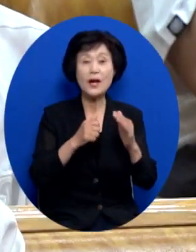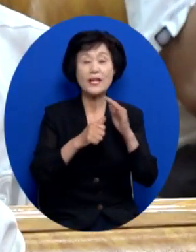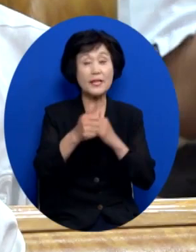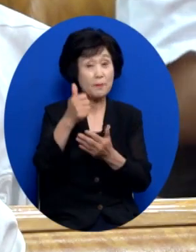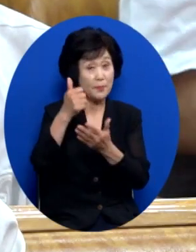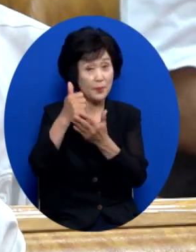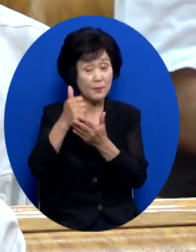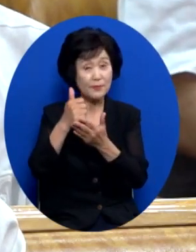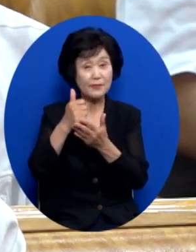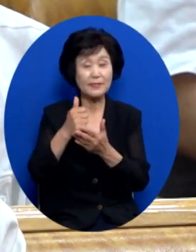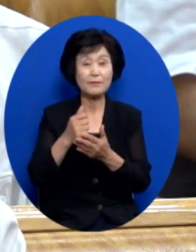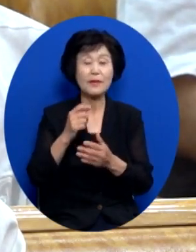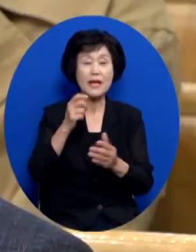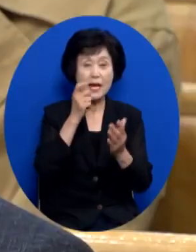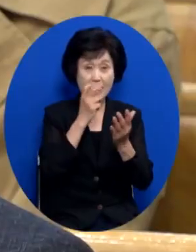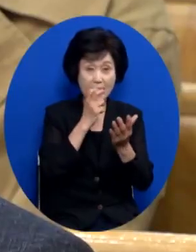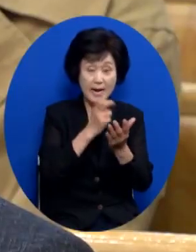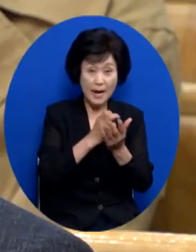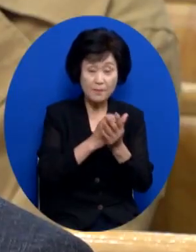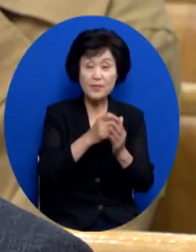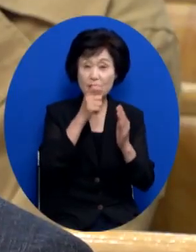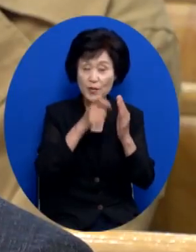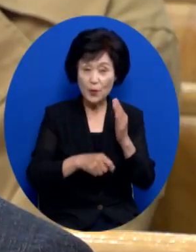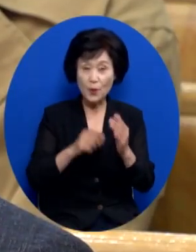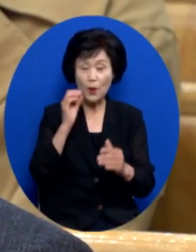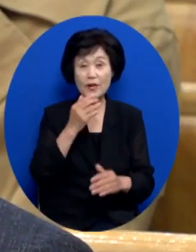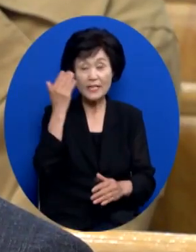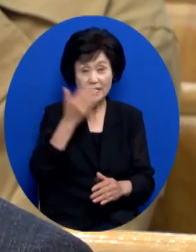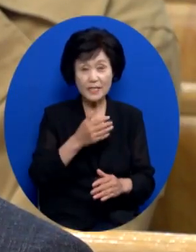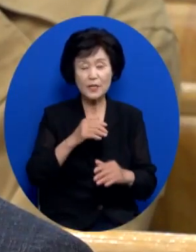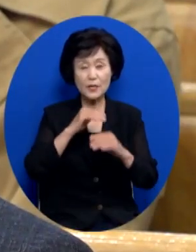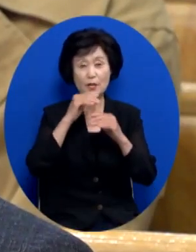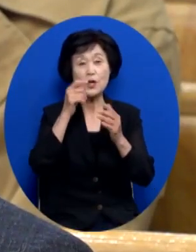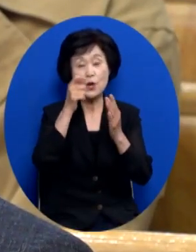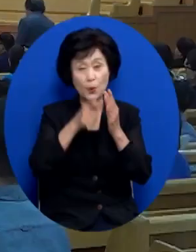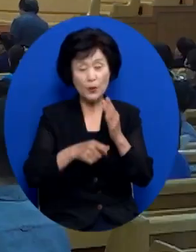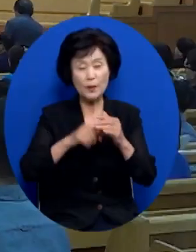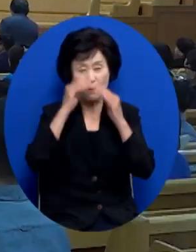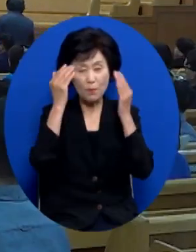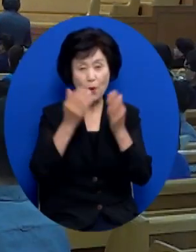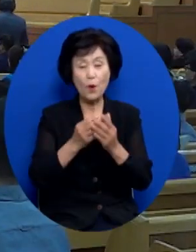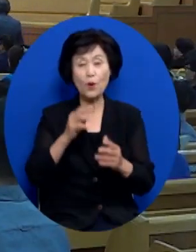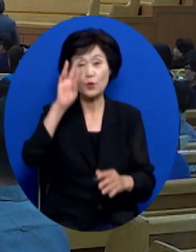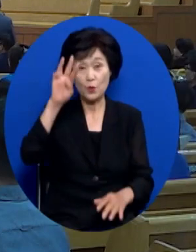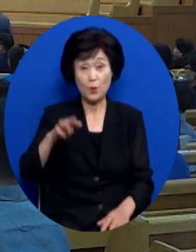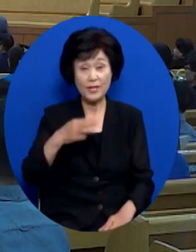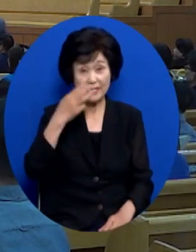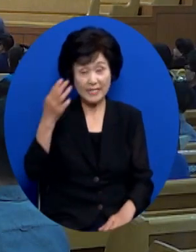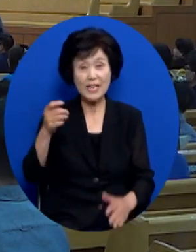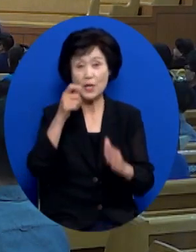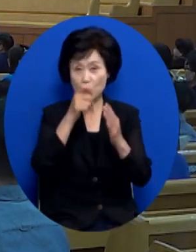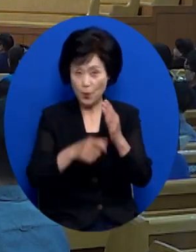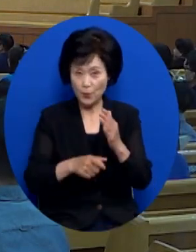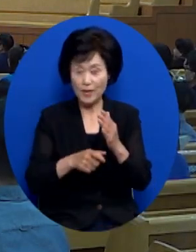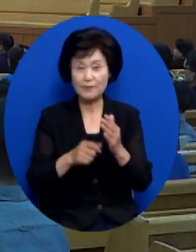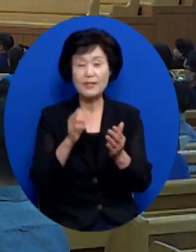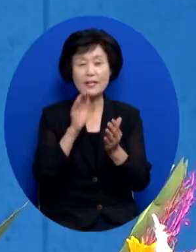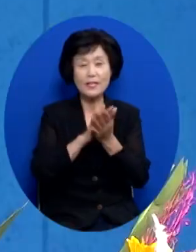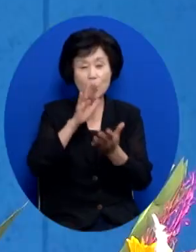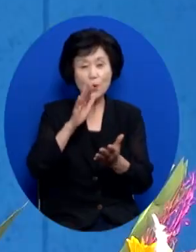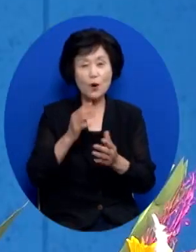목사는 감리교와 선결교 모두 웨슬리안이라며 연합성회를 통해 뜨거운 신앙의 열정이 회복되길 바란다고